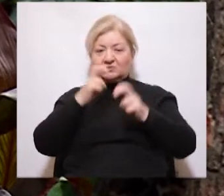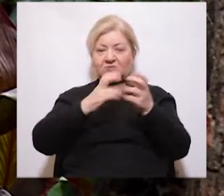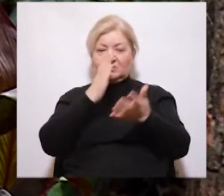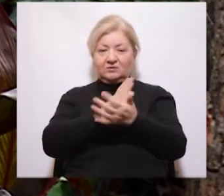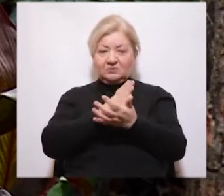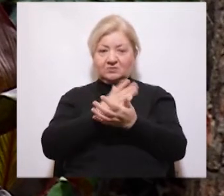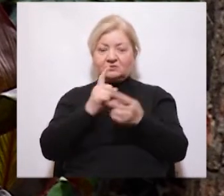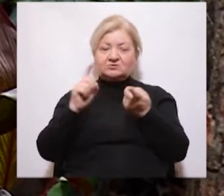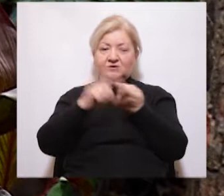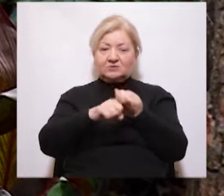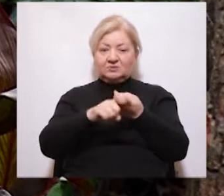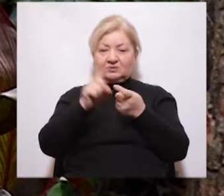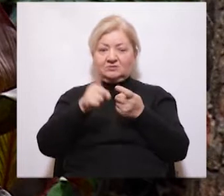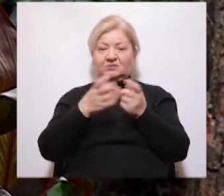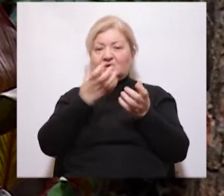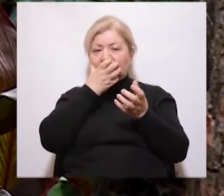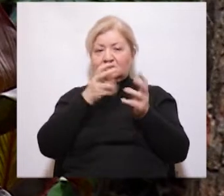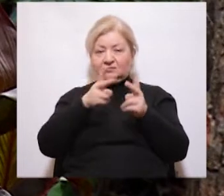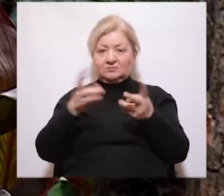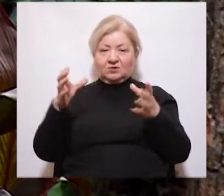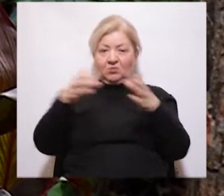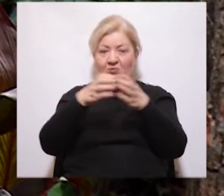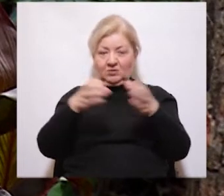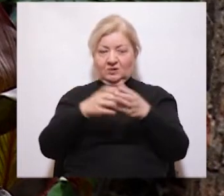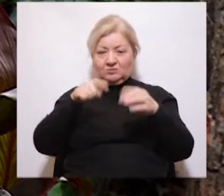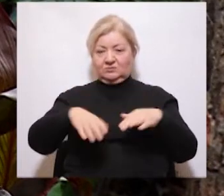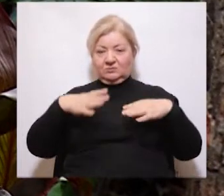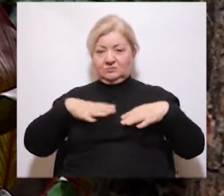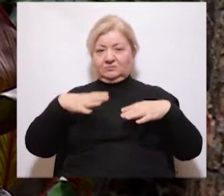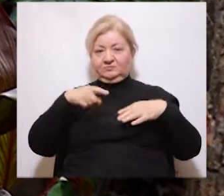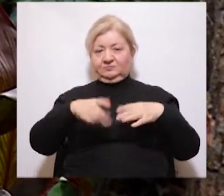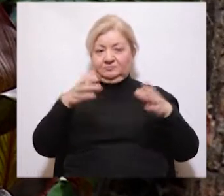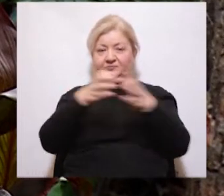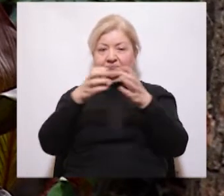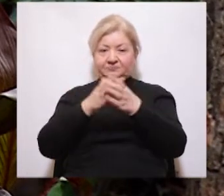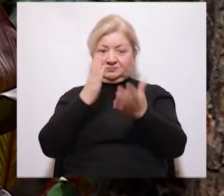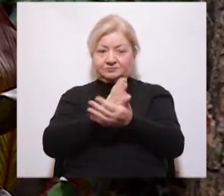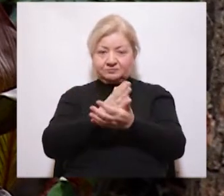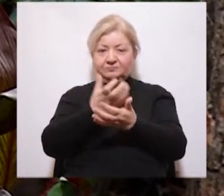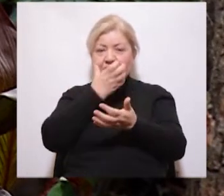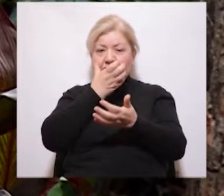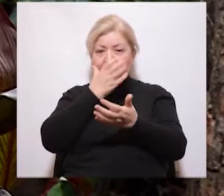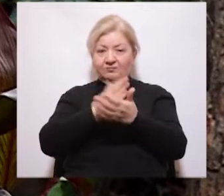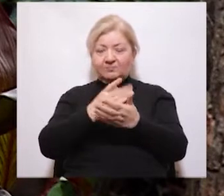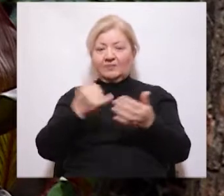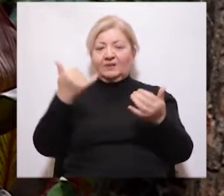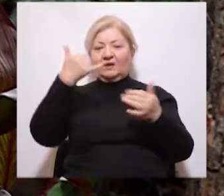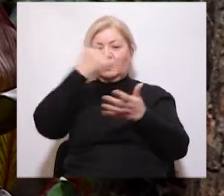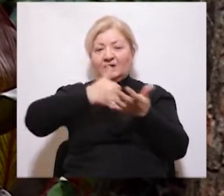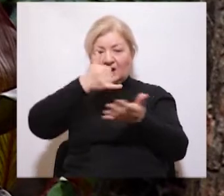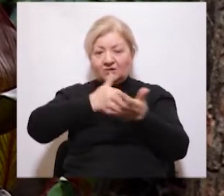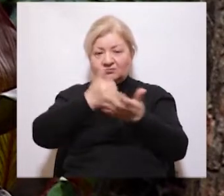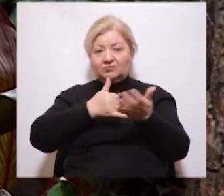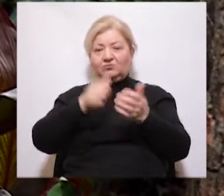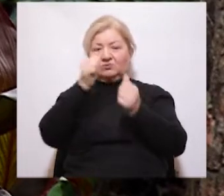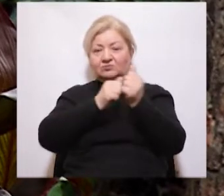ეკონომიკიდან, მრეწველობიდან უფრო სწორად შევეხებით სათბობ ენერგეტიკულ კომპლექსს. ჩვენს ქვეყანაში სათბობ ენერგეტიკული კომპლექსი წარმოდგენილი არის